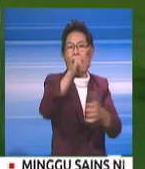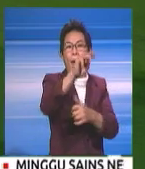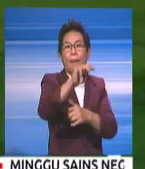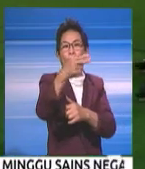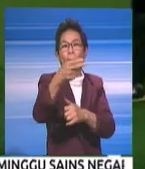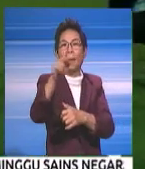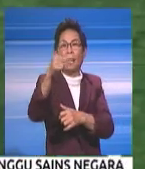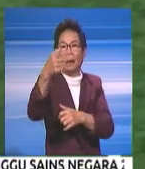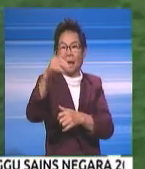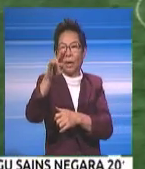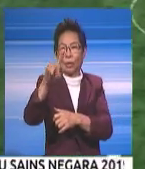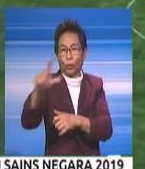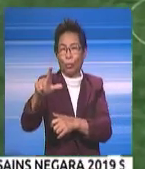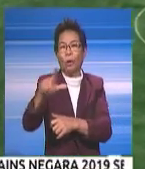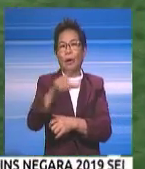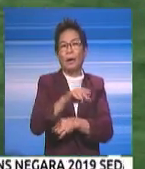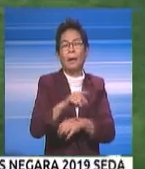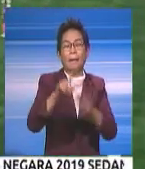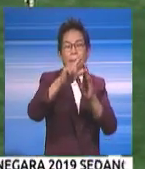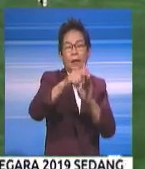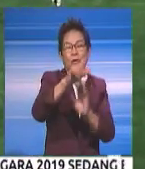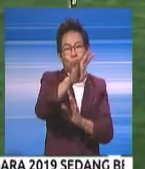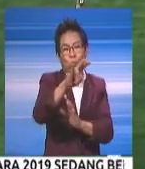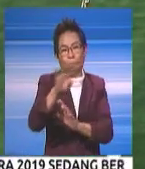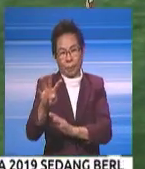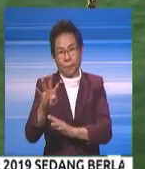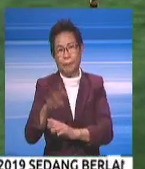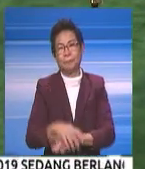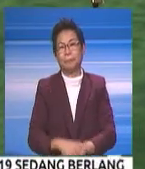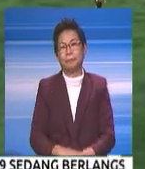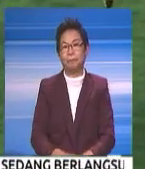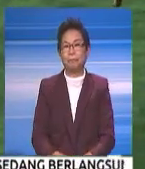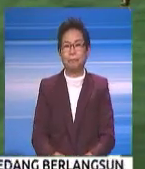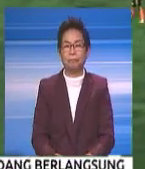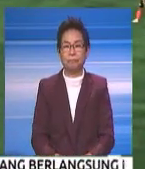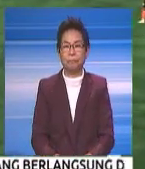Khairul Amri Muhammad Kamal minit ke-74.